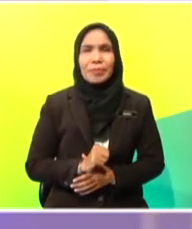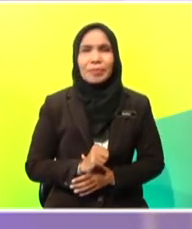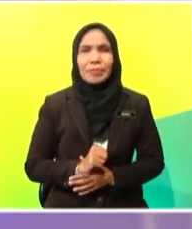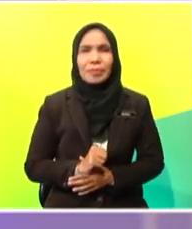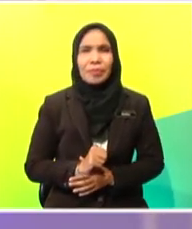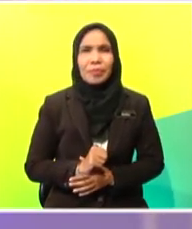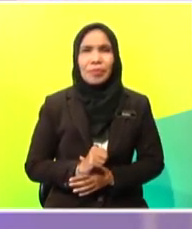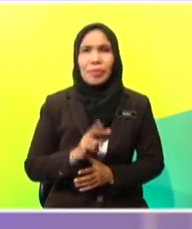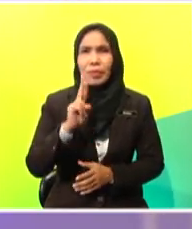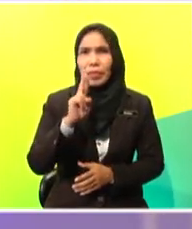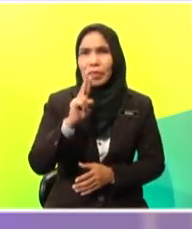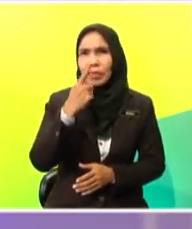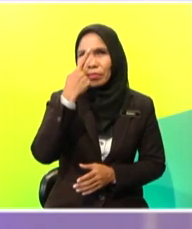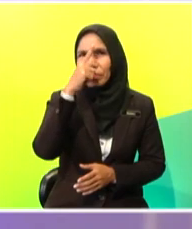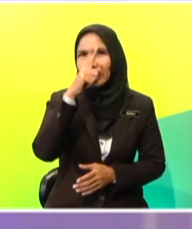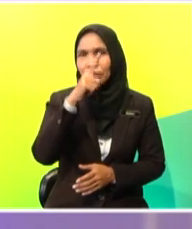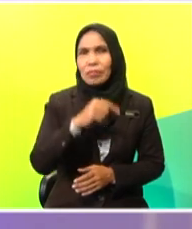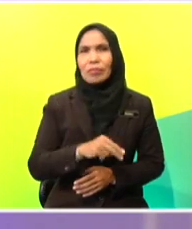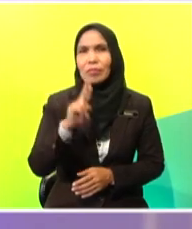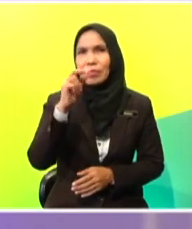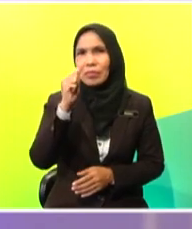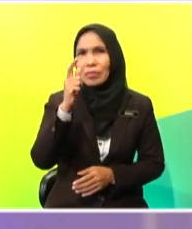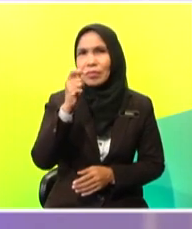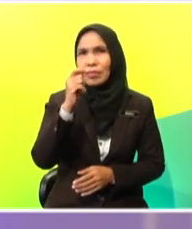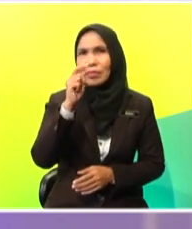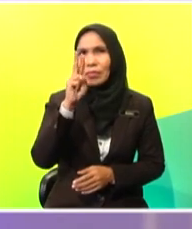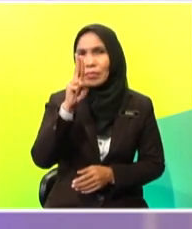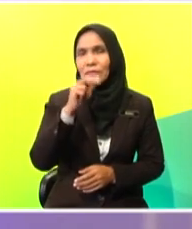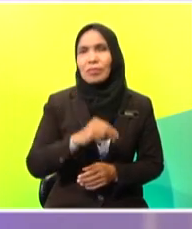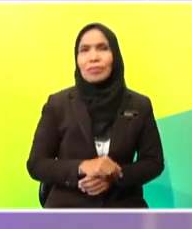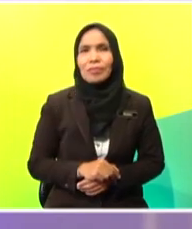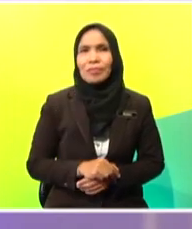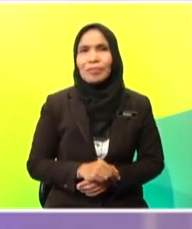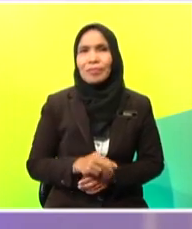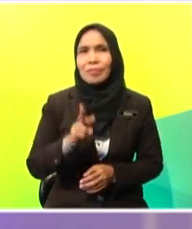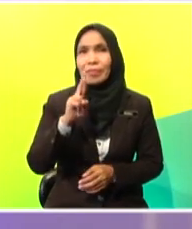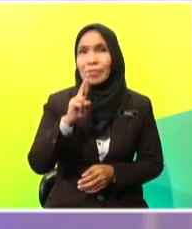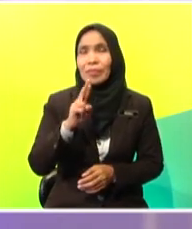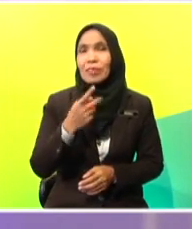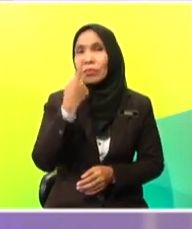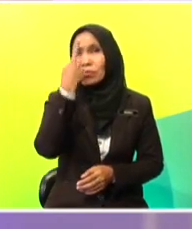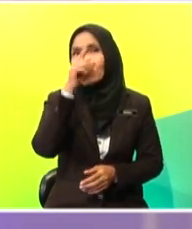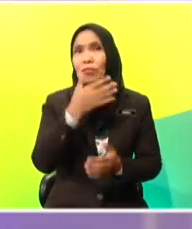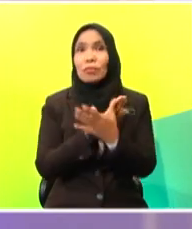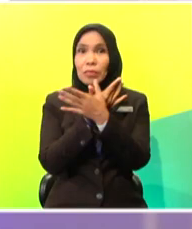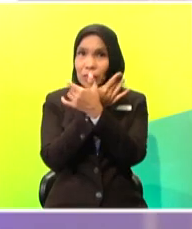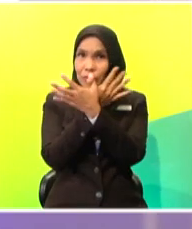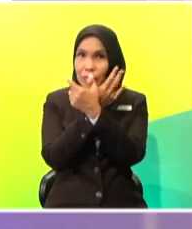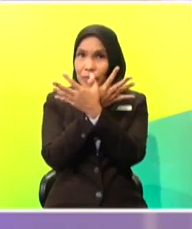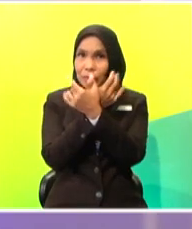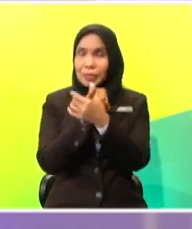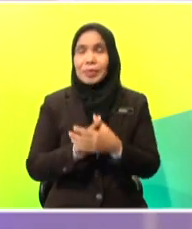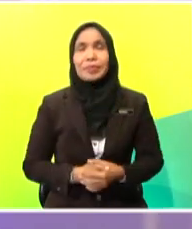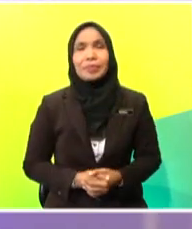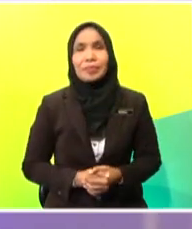ar-ar luntur ratu-ratu er untuk ramai-ramai lagi